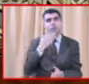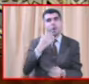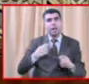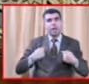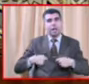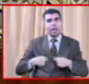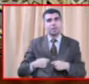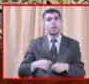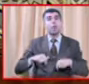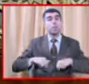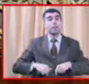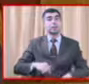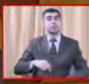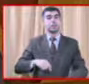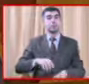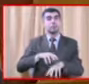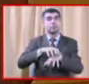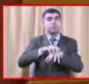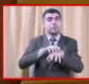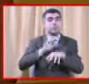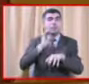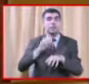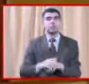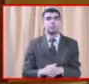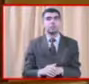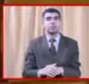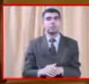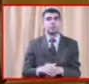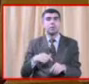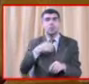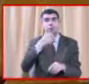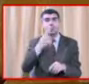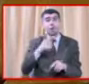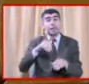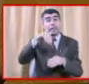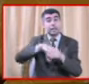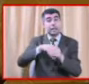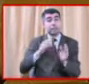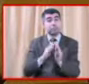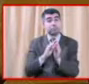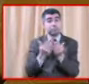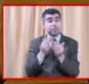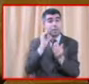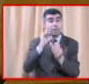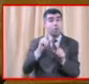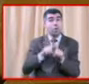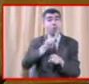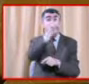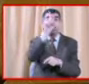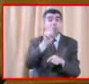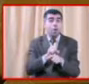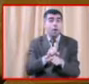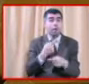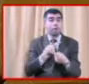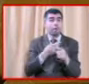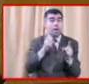الرئيس، السيد الوزير المحترم، السيدات والسادة النواب المحترمين. فريق التقدم الديمقراطي يوجه السؤال